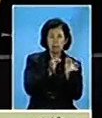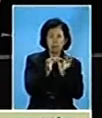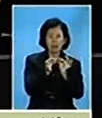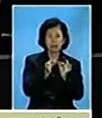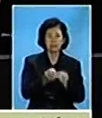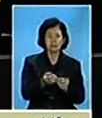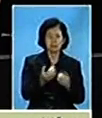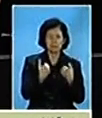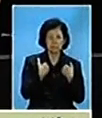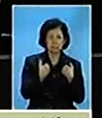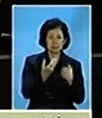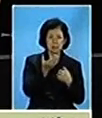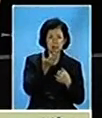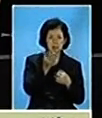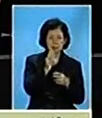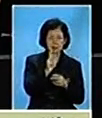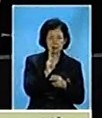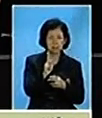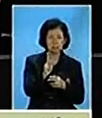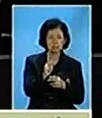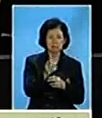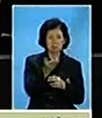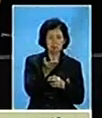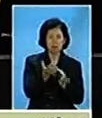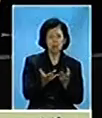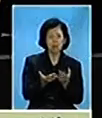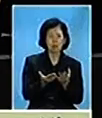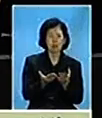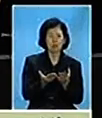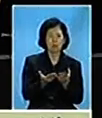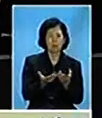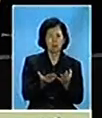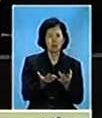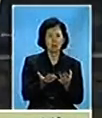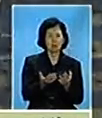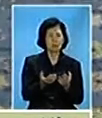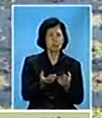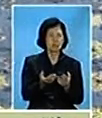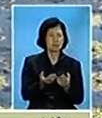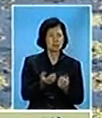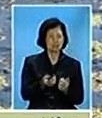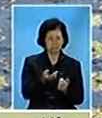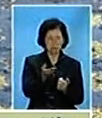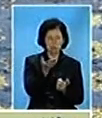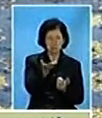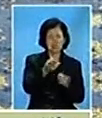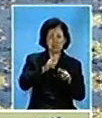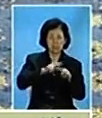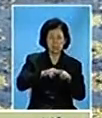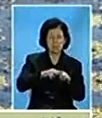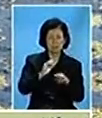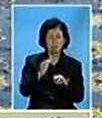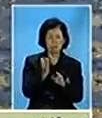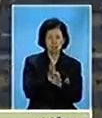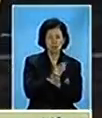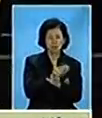ก็มีท่านกฤษผมขอความกรุณาท่านเดี๋ยวนะ หรือท่านจะให้ผมนั่งก่อนรออยู่ใช่ไหมครับ นั่งก่อนครับ ครับไม่เป็นไรขอบพระคุณครับท่านประธาน